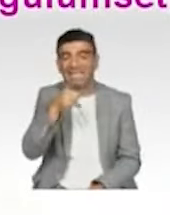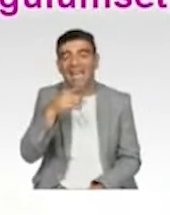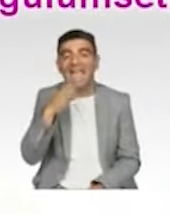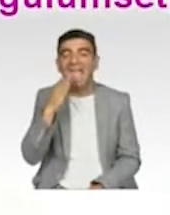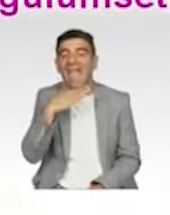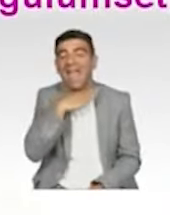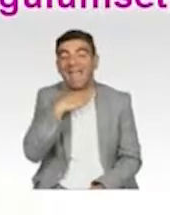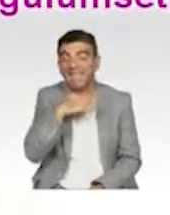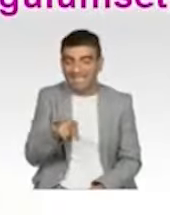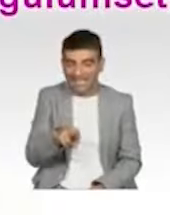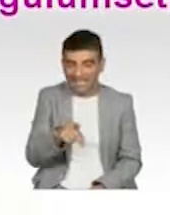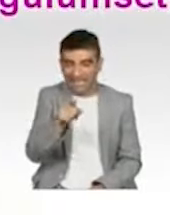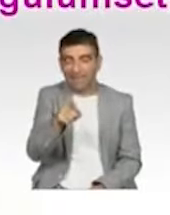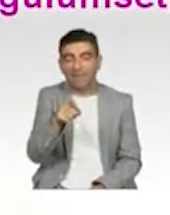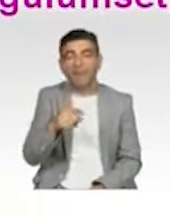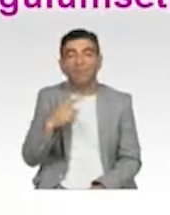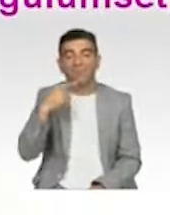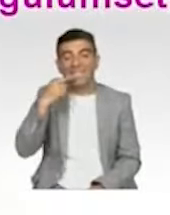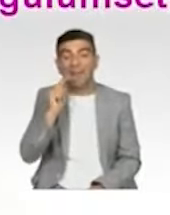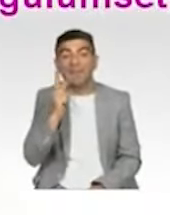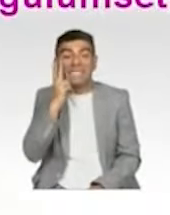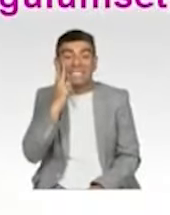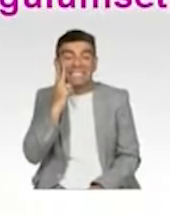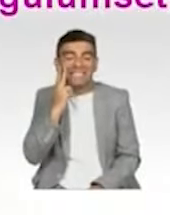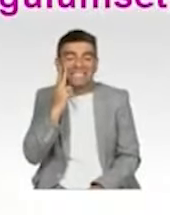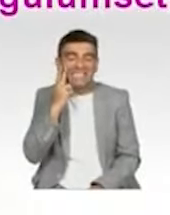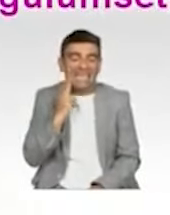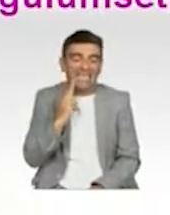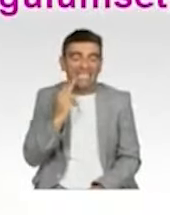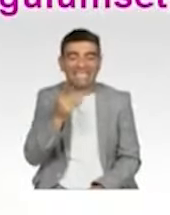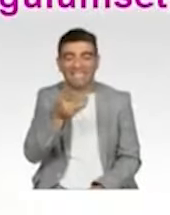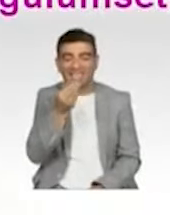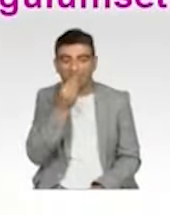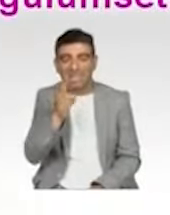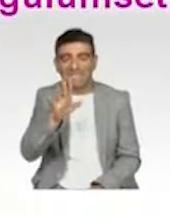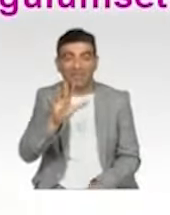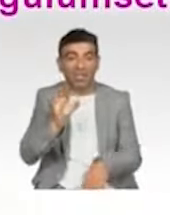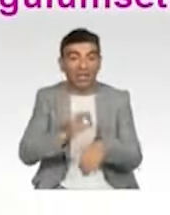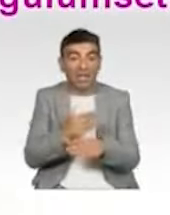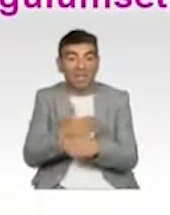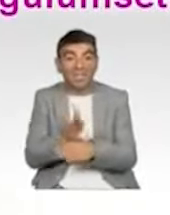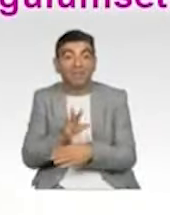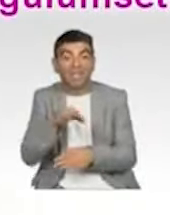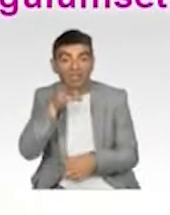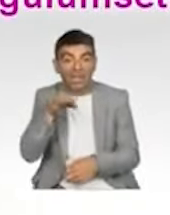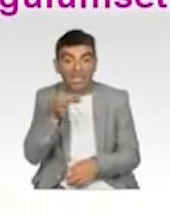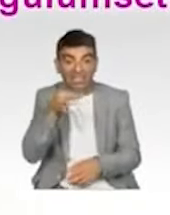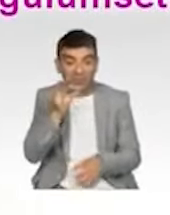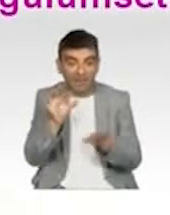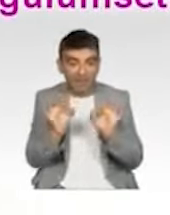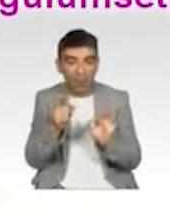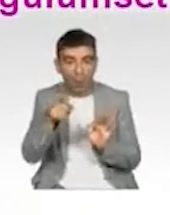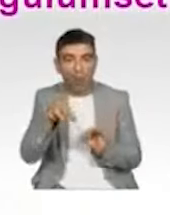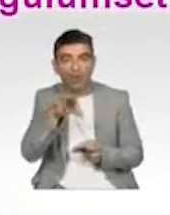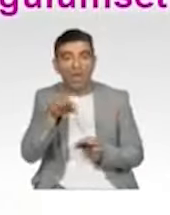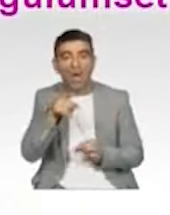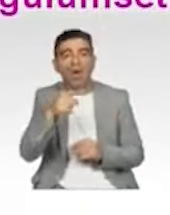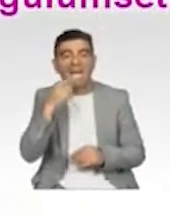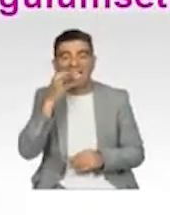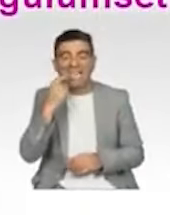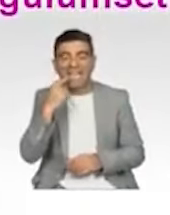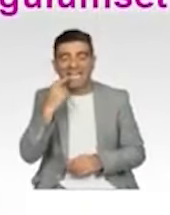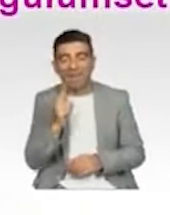gibi demir açısından zengin bir yemekten sonra 45 dakika geçmeden hemen çay içmeye başlarsanız o çay oradaki demiri